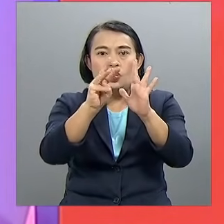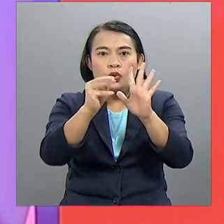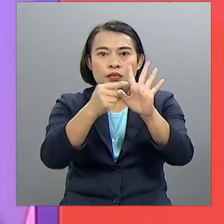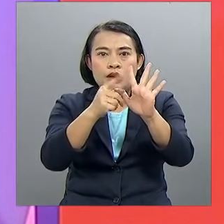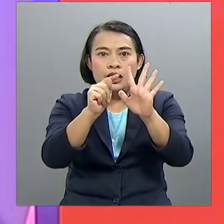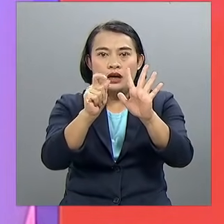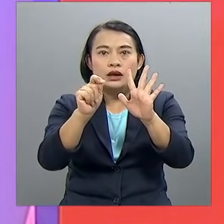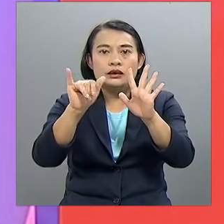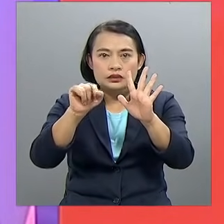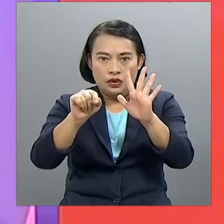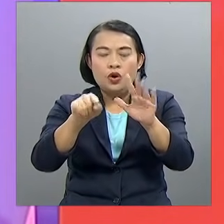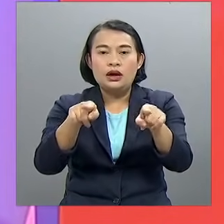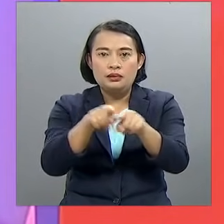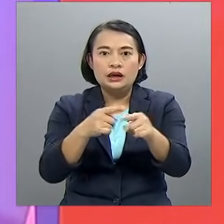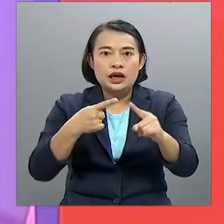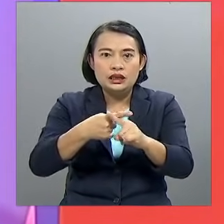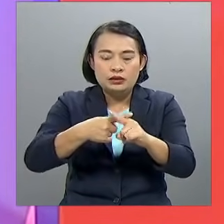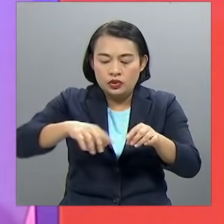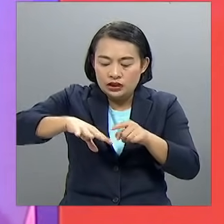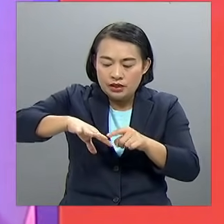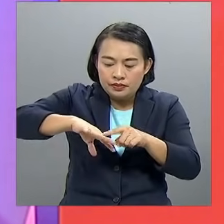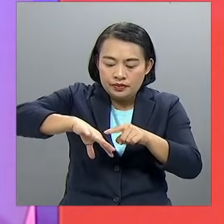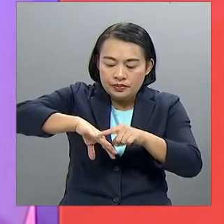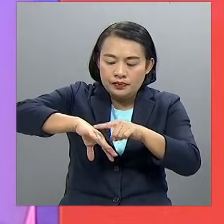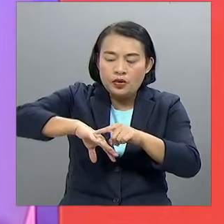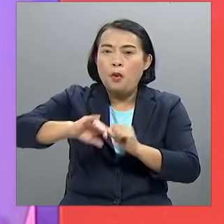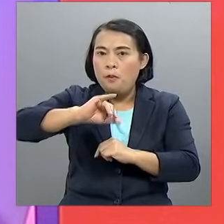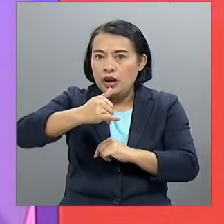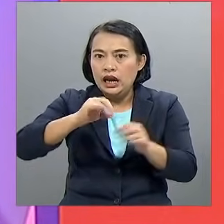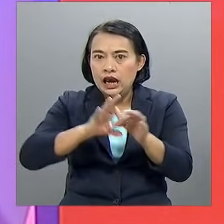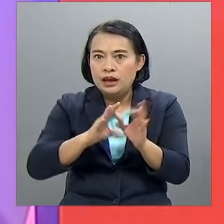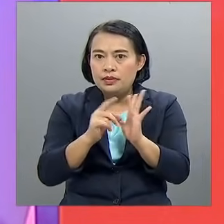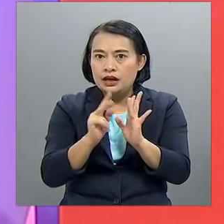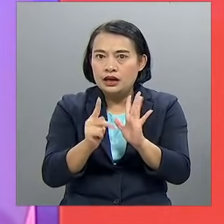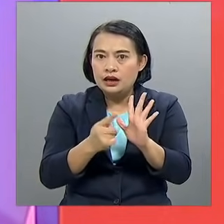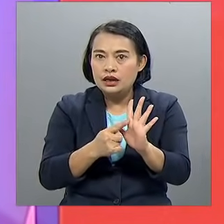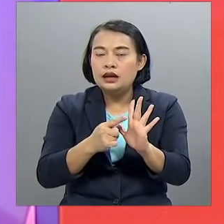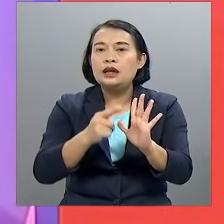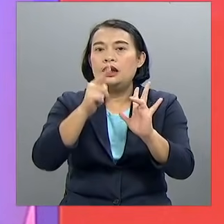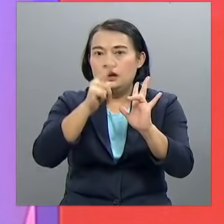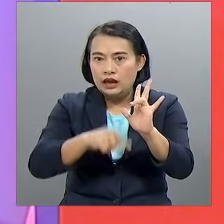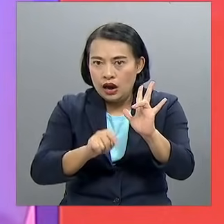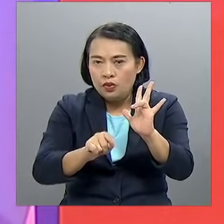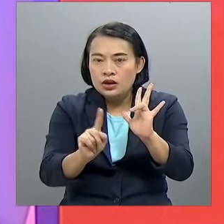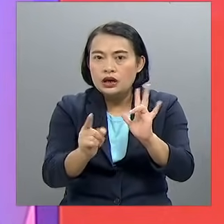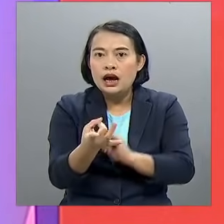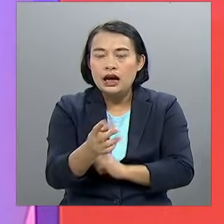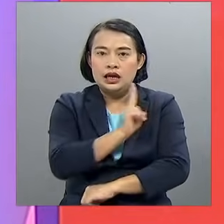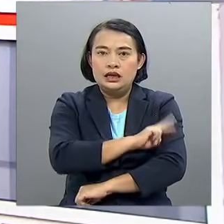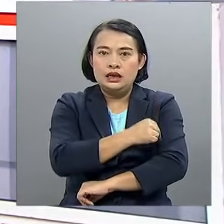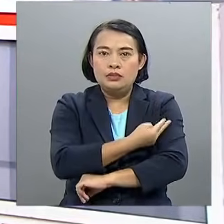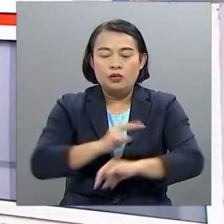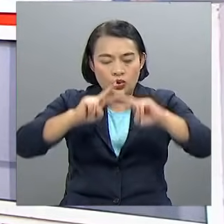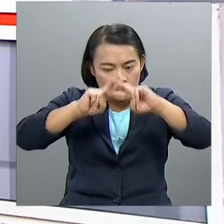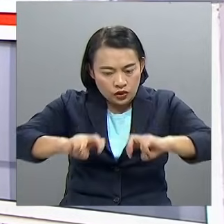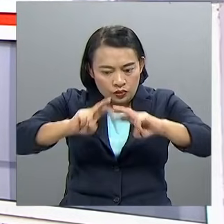การที่จะสามารถวินิจฉัยได้ว่าเป็นโรคเก๊าท์หรือว่าเป็นโรคปวดข้อรูมาตอยด์ต้องให้แพทย์ผู้เชี่ยวชาญเป็นคนวิเคราะห์เท่านั้น